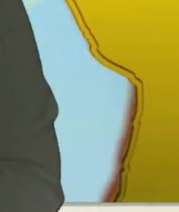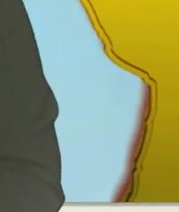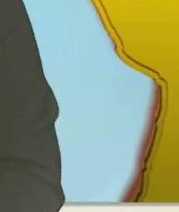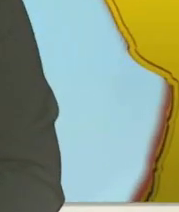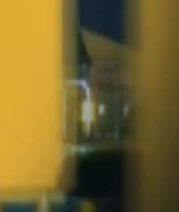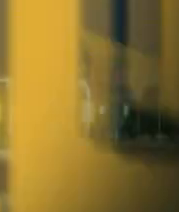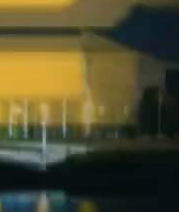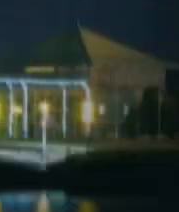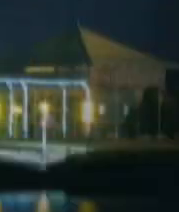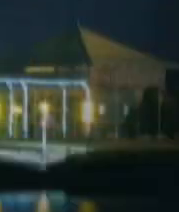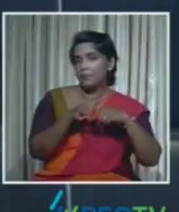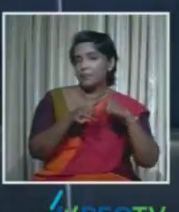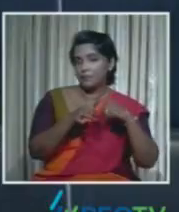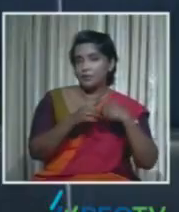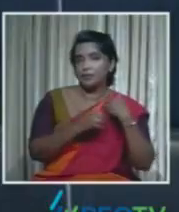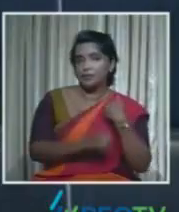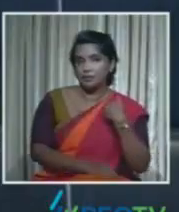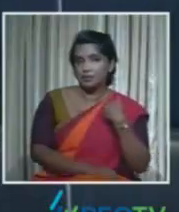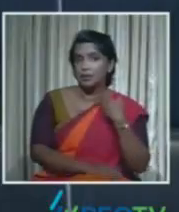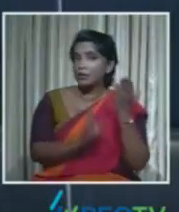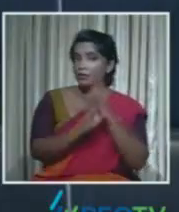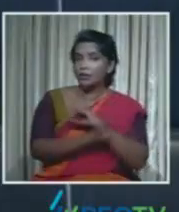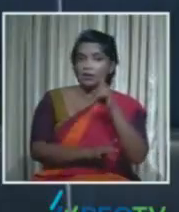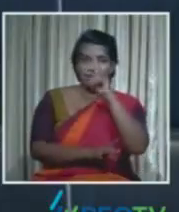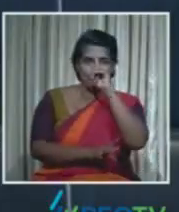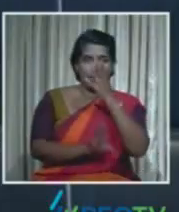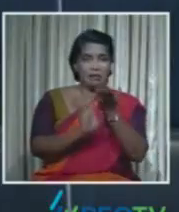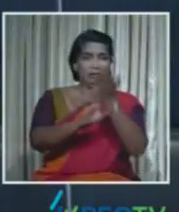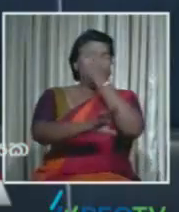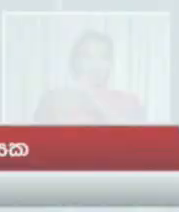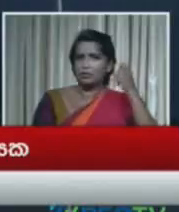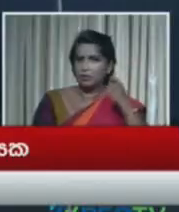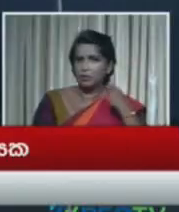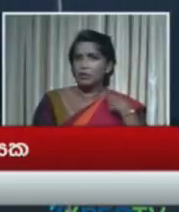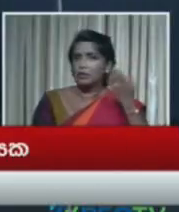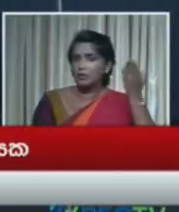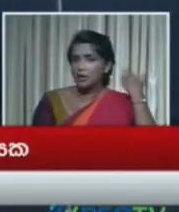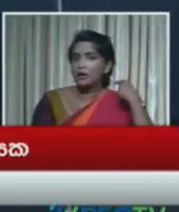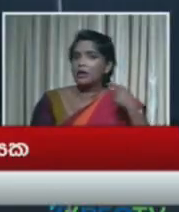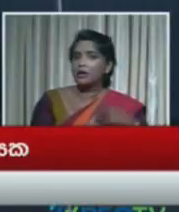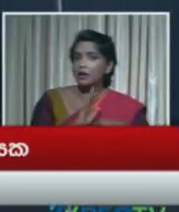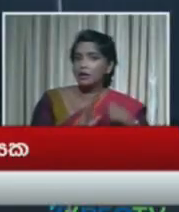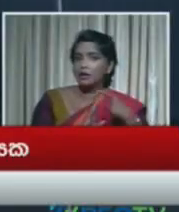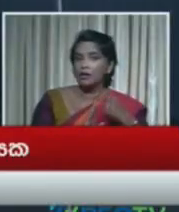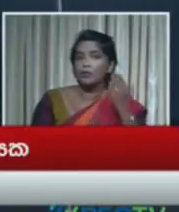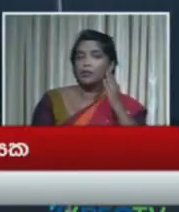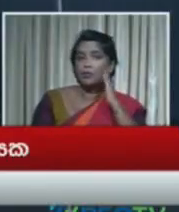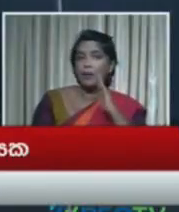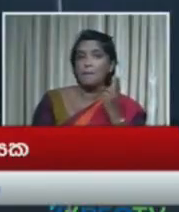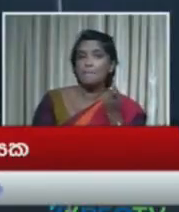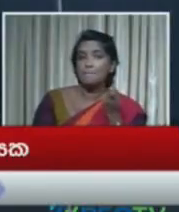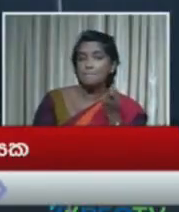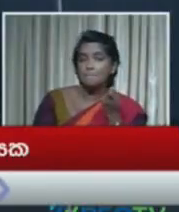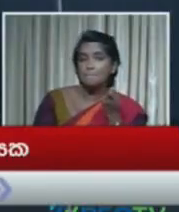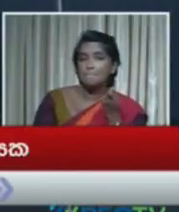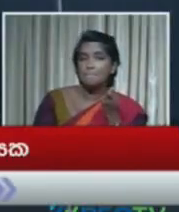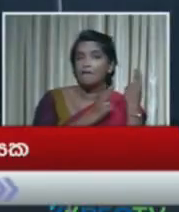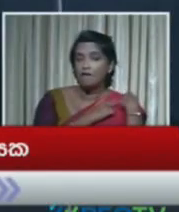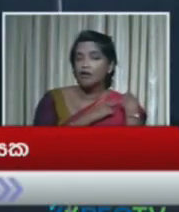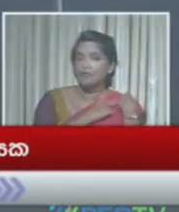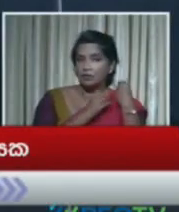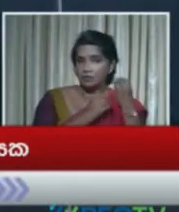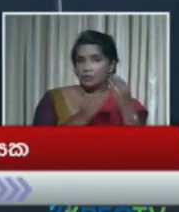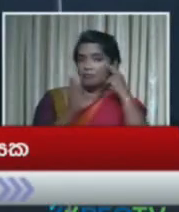අදහස් ගිය සතියේ ඉස්සෙල්ලා සතිය අපිට පොරොන්දු වුණා ලංකාවේ තිබුණ විදේශ විනිමය සංචිතය බාර දෙන්න